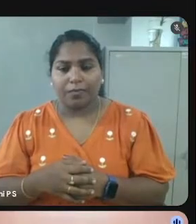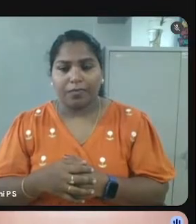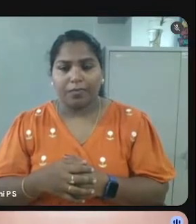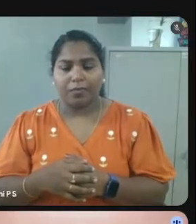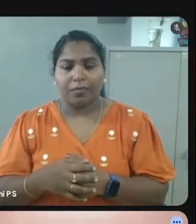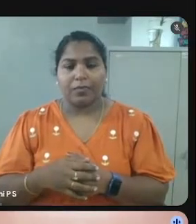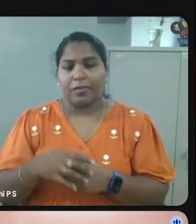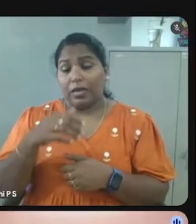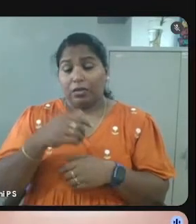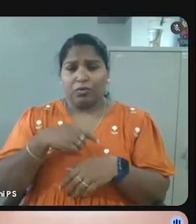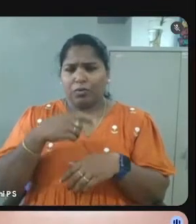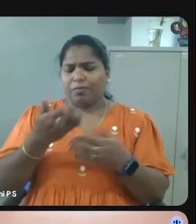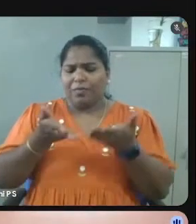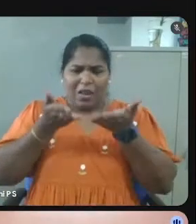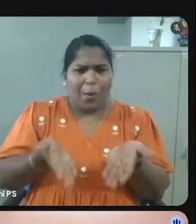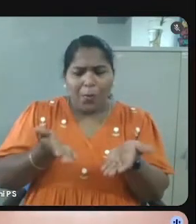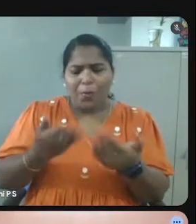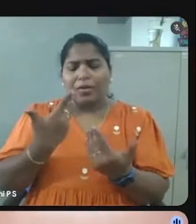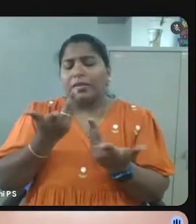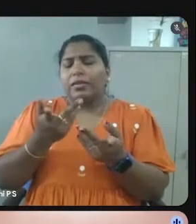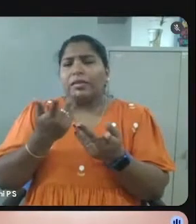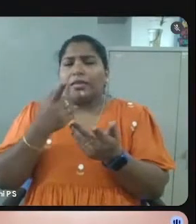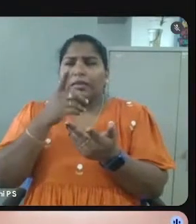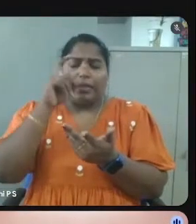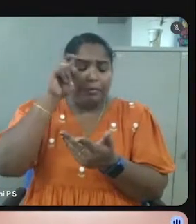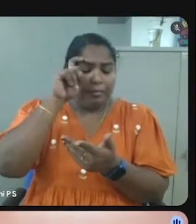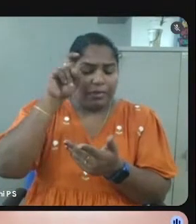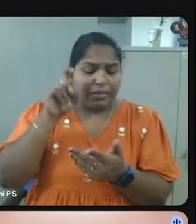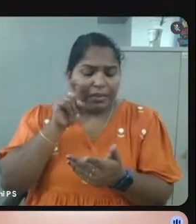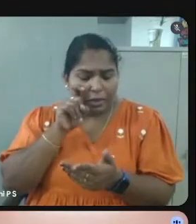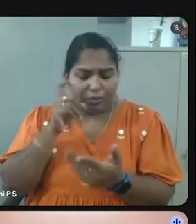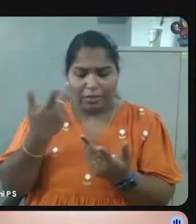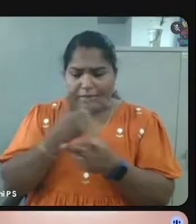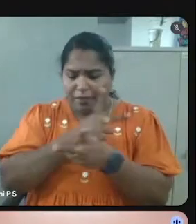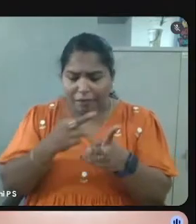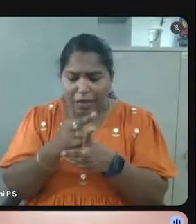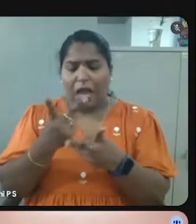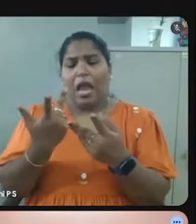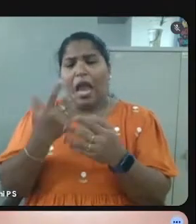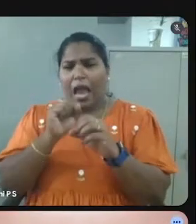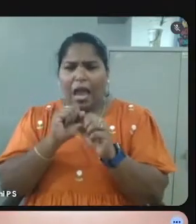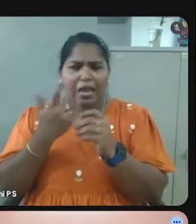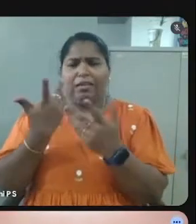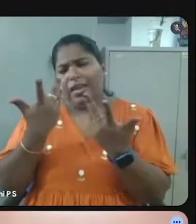ഇന്നത്തെ കാലത്ത് സെക്ഷുവാലിറ്റി ഈസ് ഓവർലുക്ഡ് ഏരിയൽ ആൻഡ് ബ്രേക്കിംഗ് ഡൗൺ ബാരിയേഴ്സ് എന്ന് പറഞ്ഞാലോ